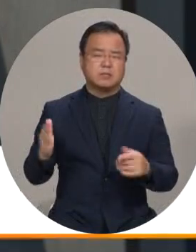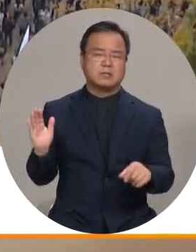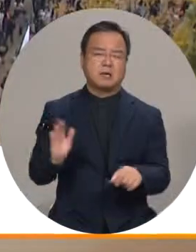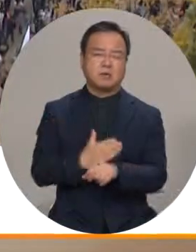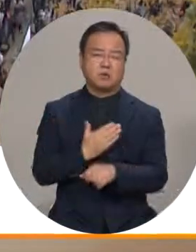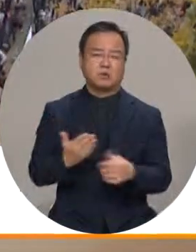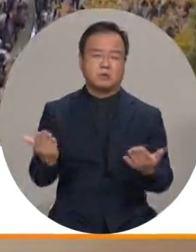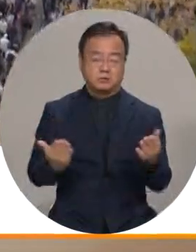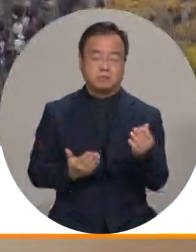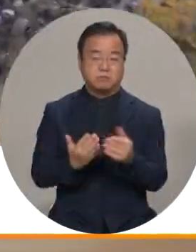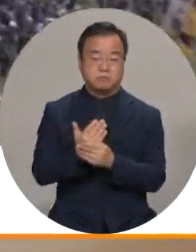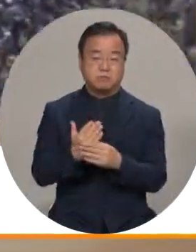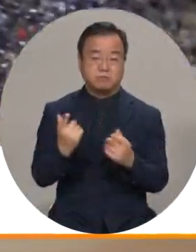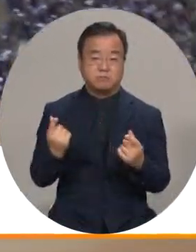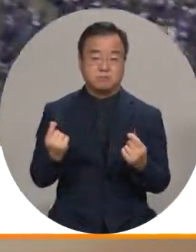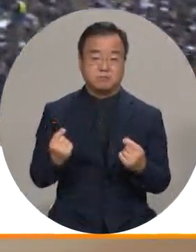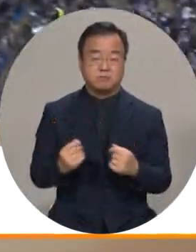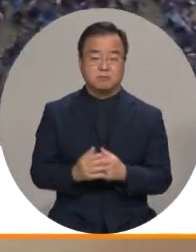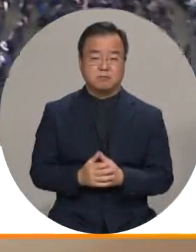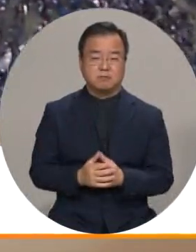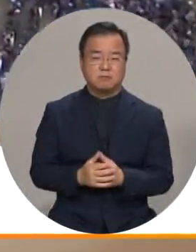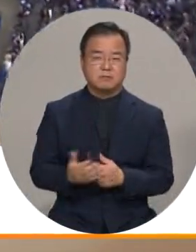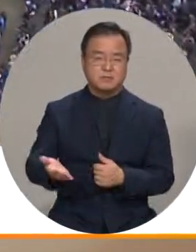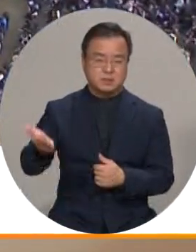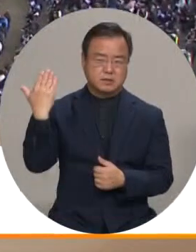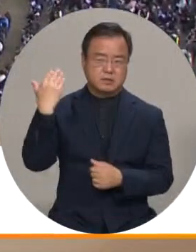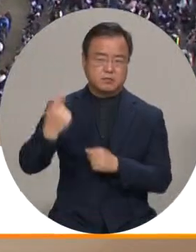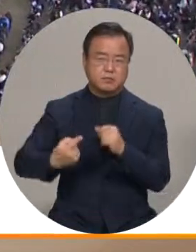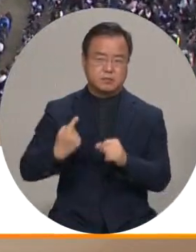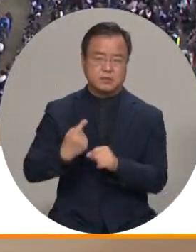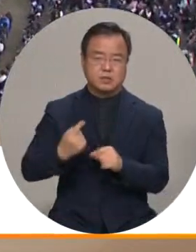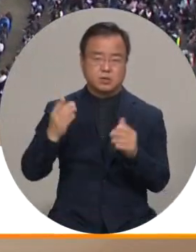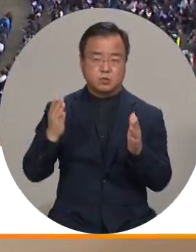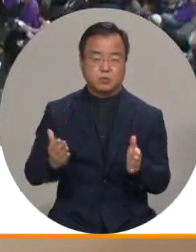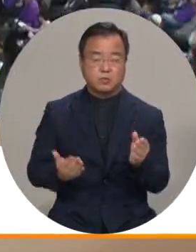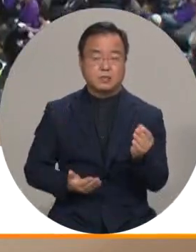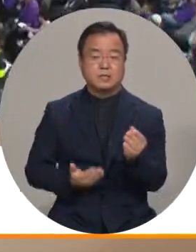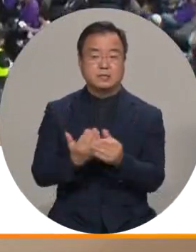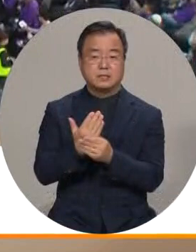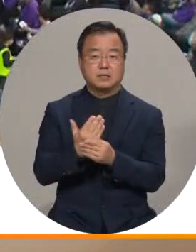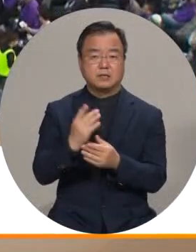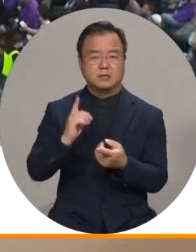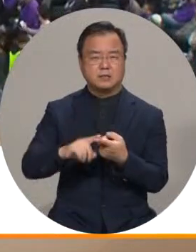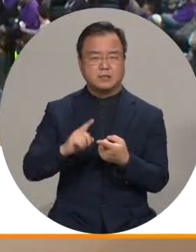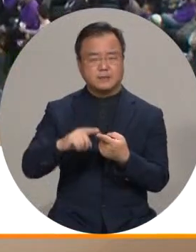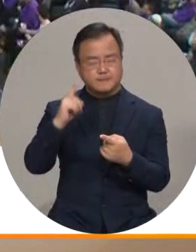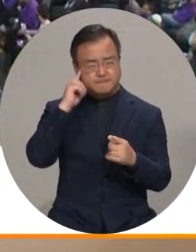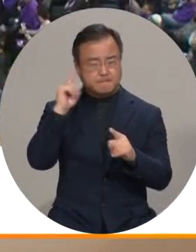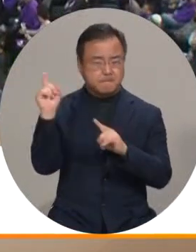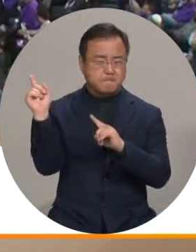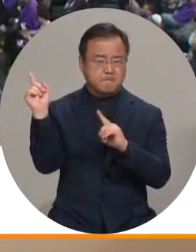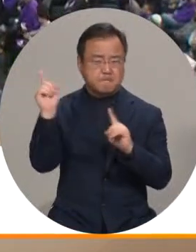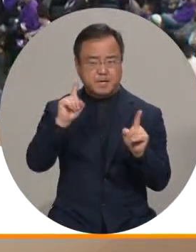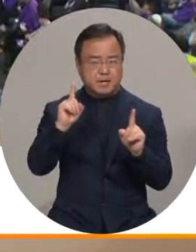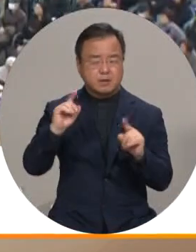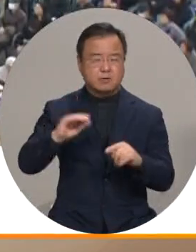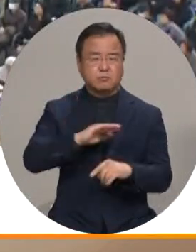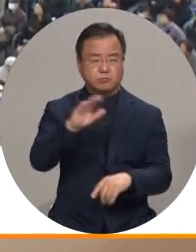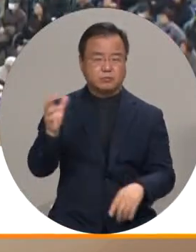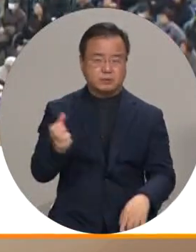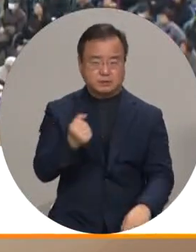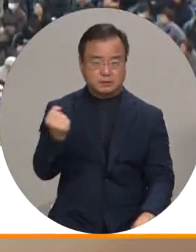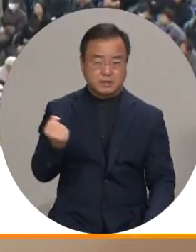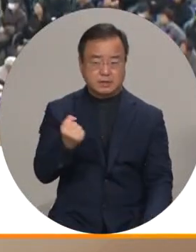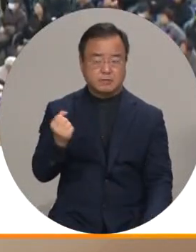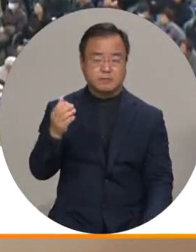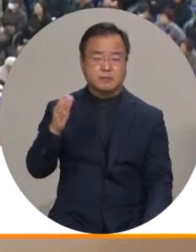라고 생각을 해요 어 지난 1년 동안 재난에 대해서 경각심을 우리가 모두 갖고는 있었지만